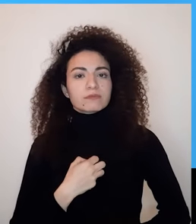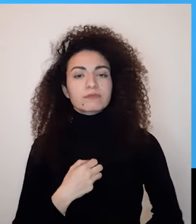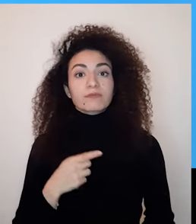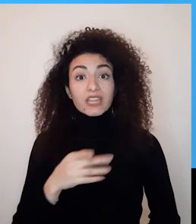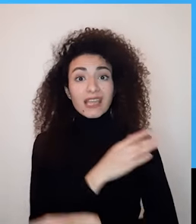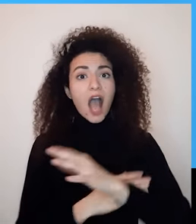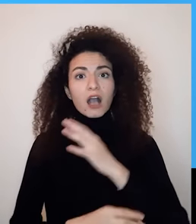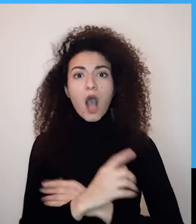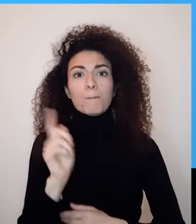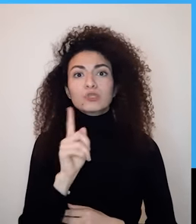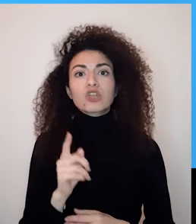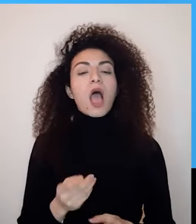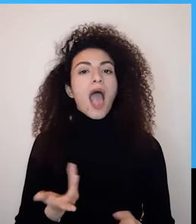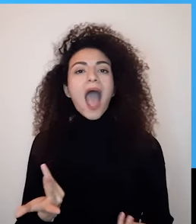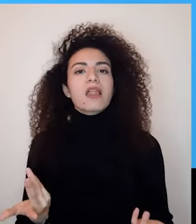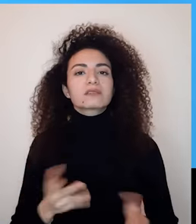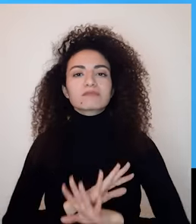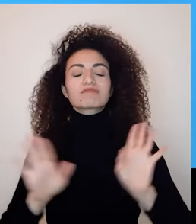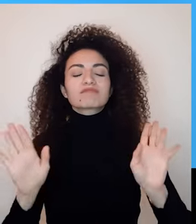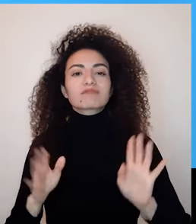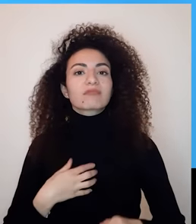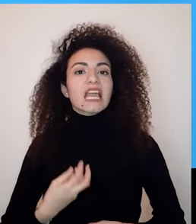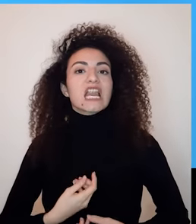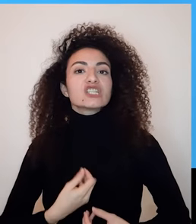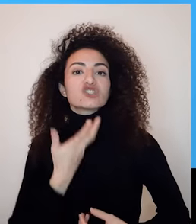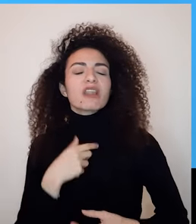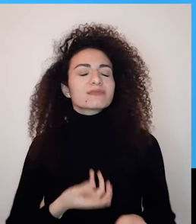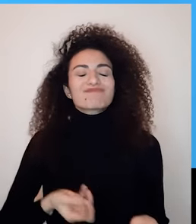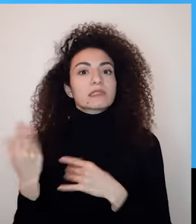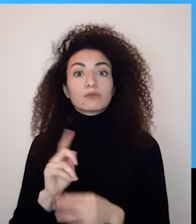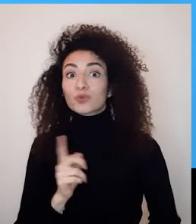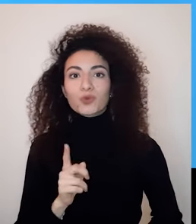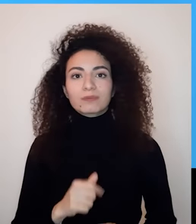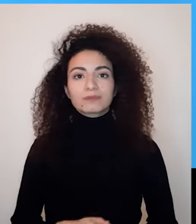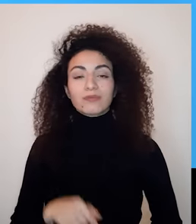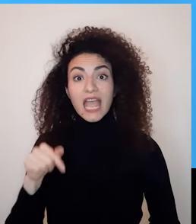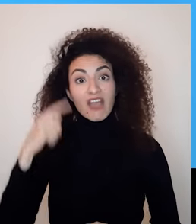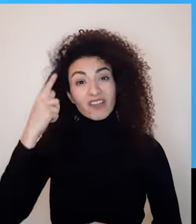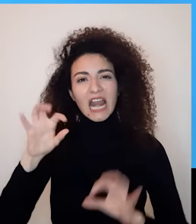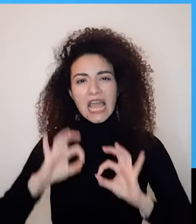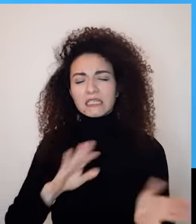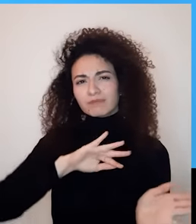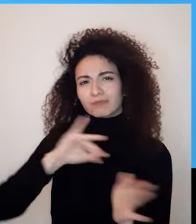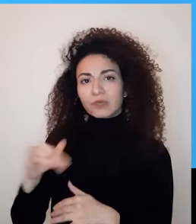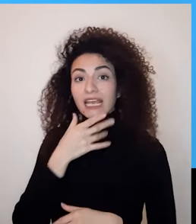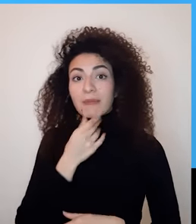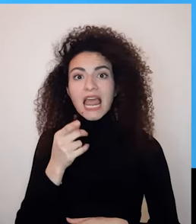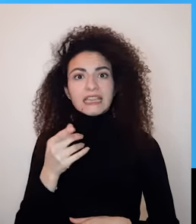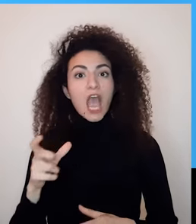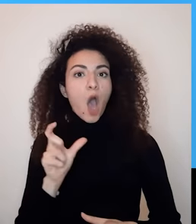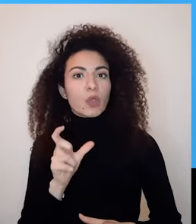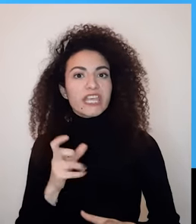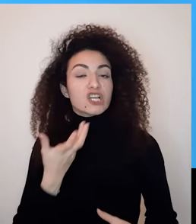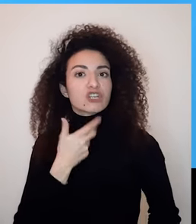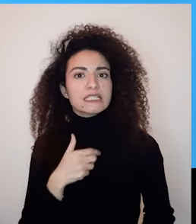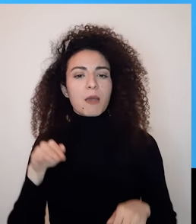وأنه إعاقتك ما بتلغي مشاعرك الجنسية ولو أنه التعبير عنها بيختلف من إمرأة لأخرى. تصحيح هذا المفهوم أساسي لتكوين